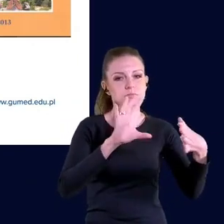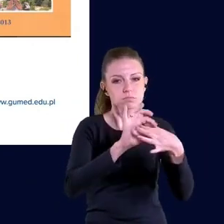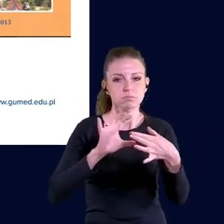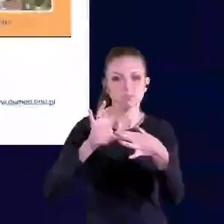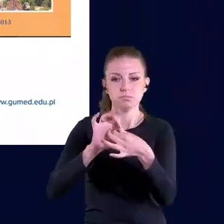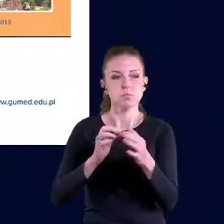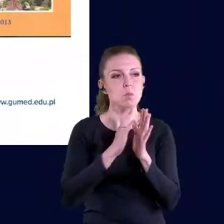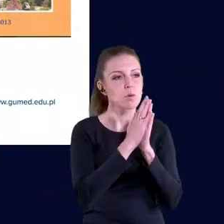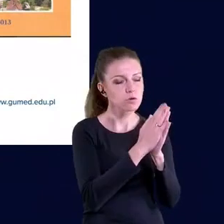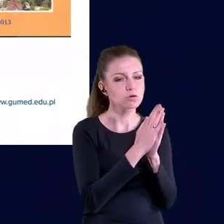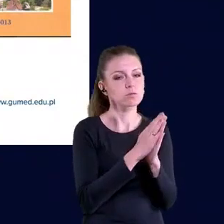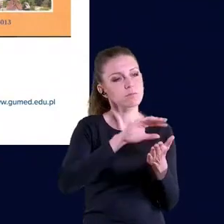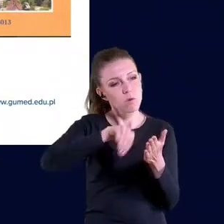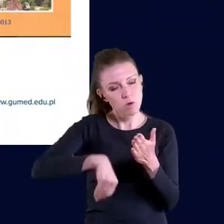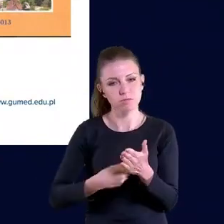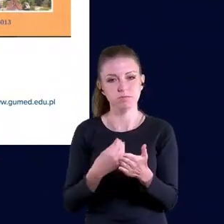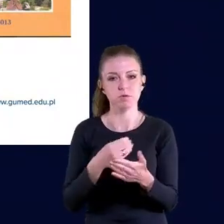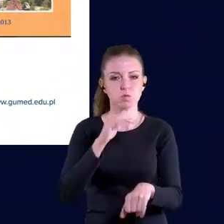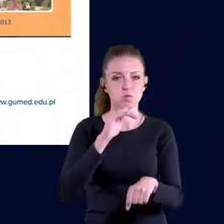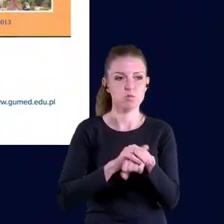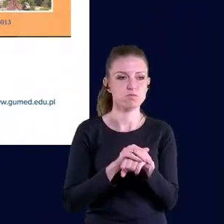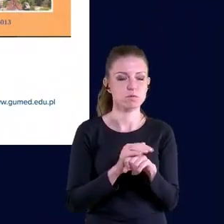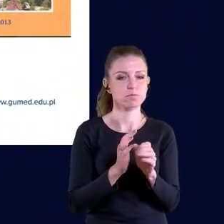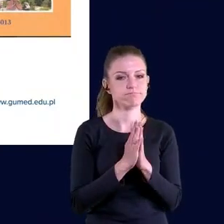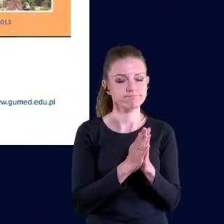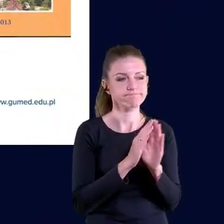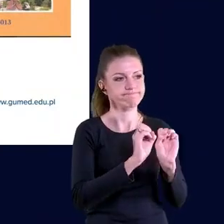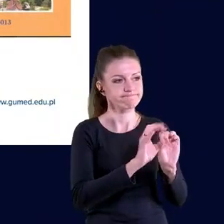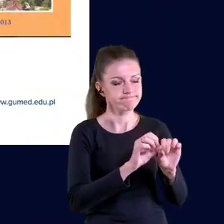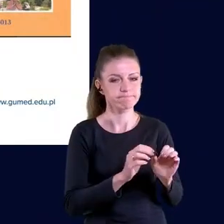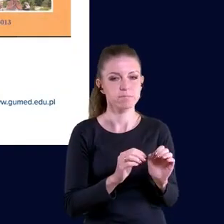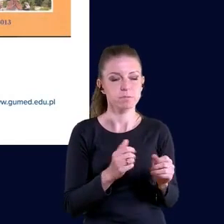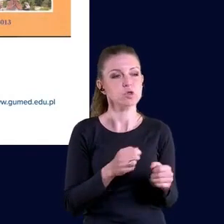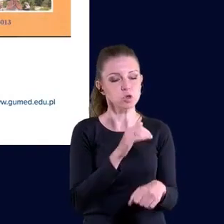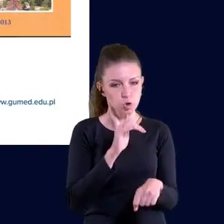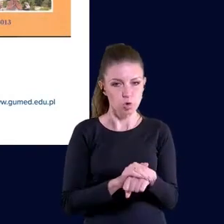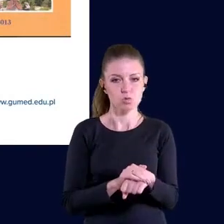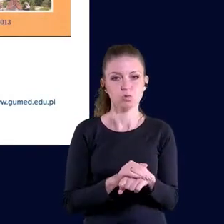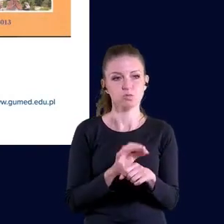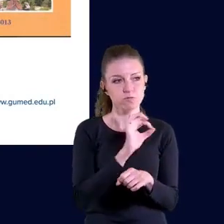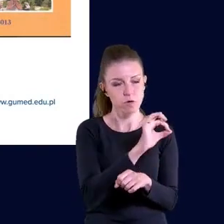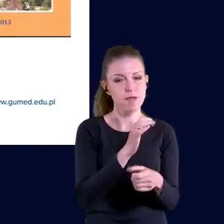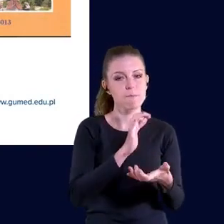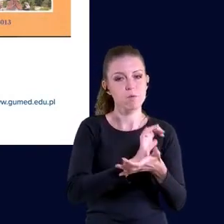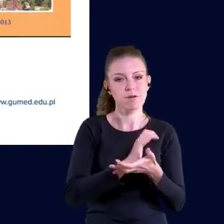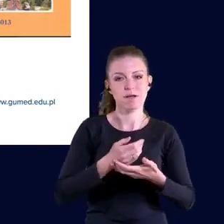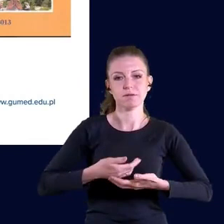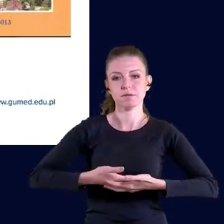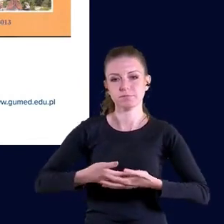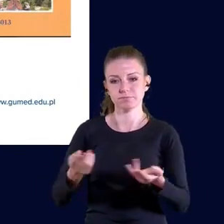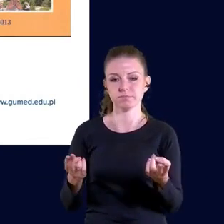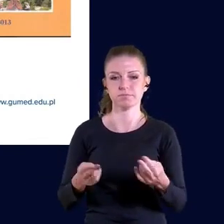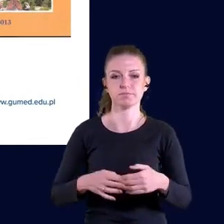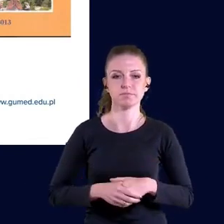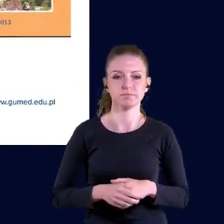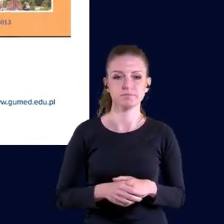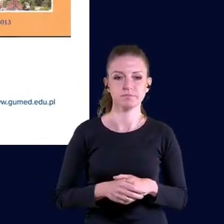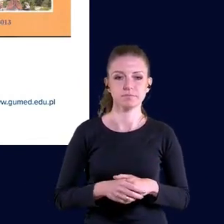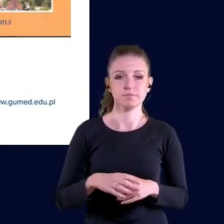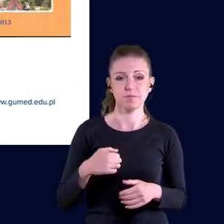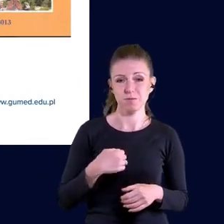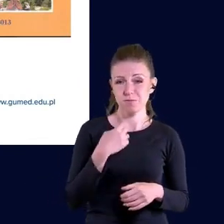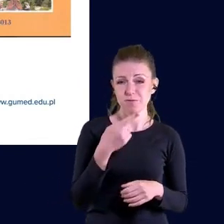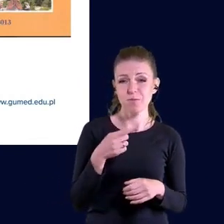pogorszenia ich o podpisanie umowy i zgodę na udostępnienie ich publikacji tak jak mówiłam seria monograficzna